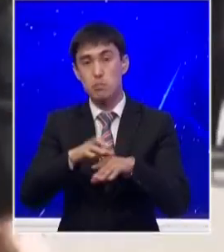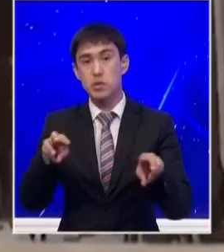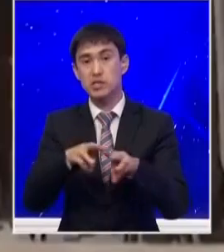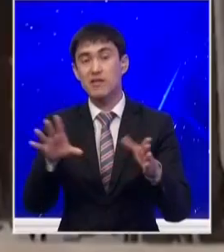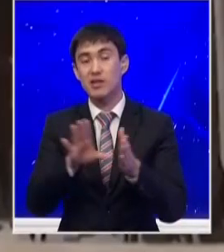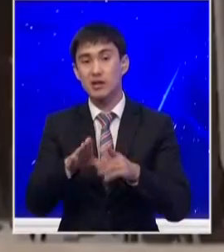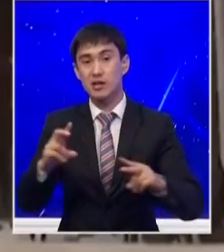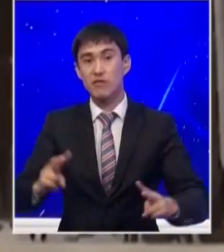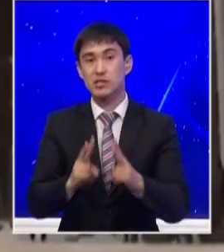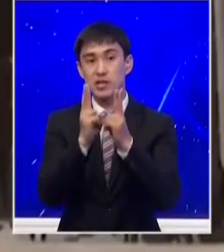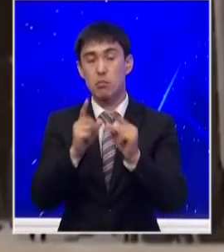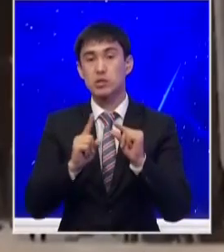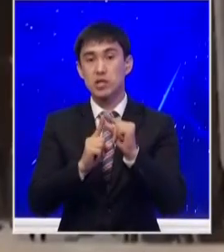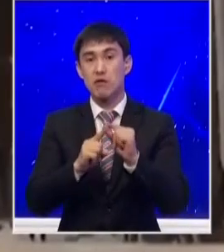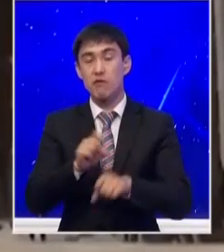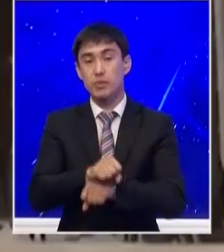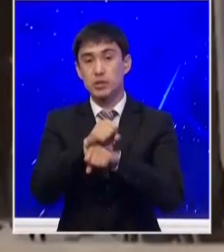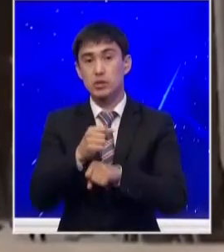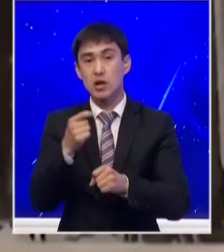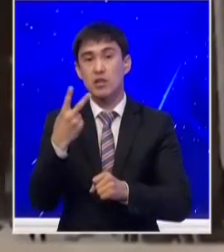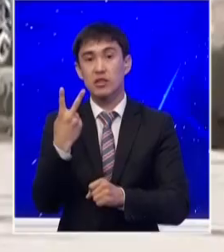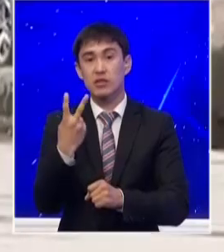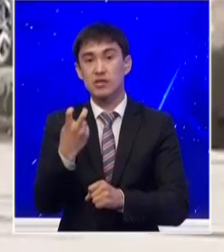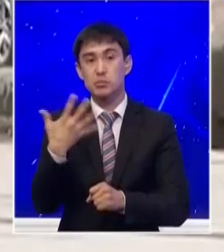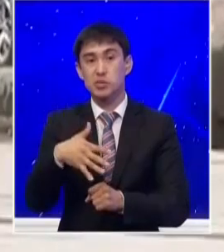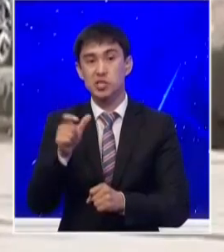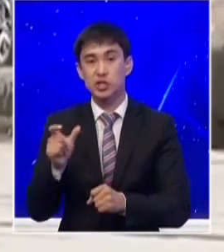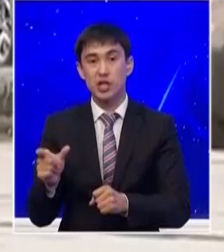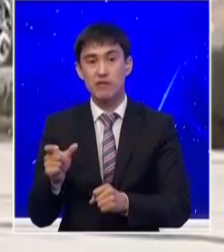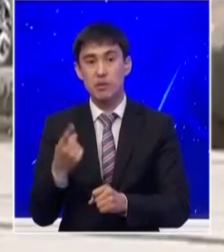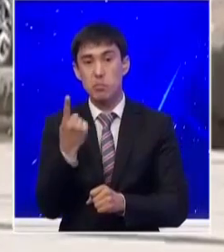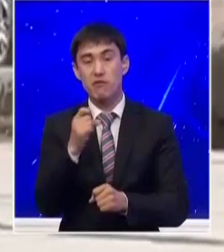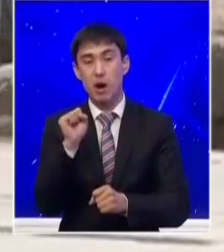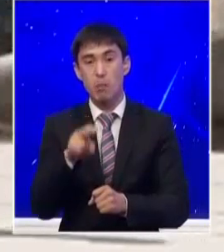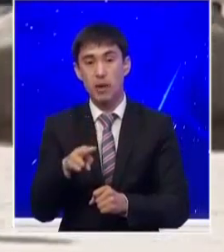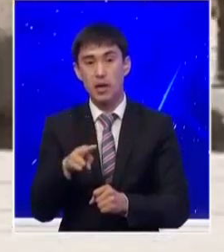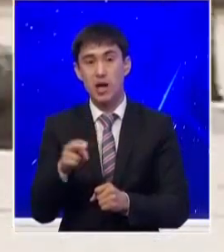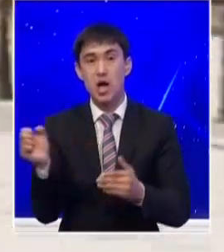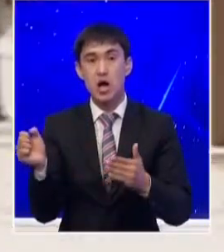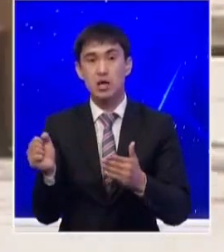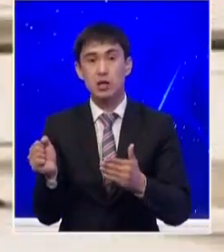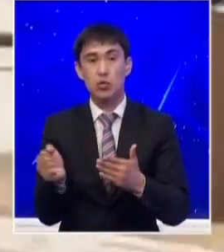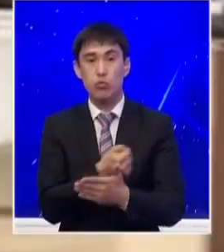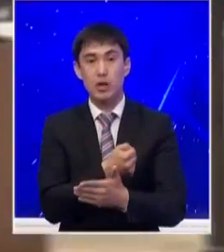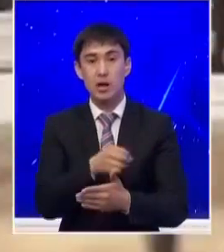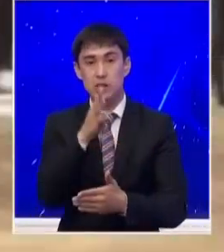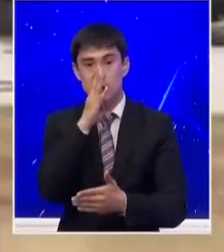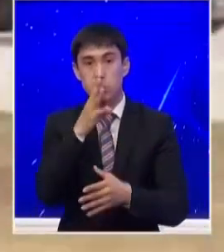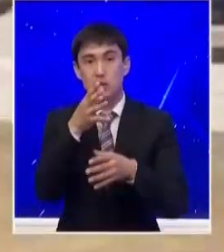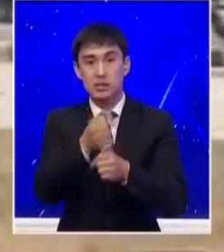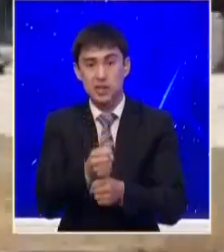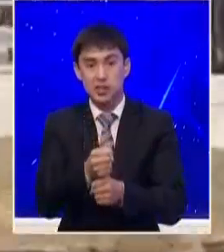энергетики в Астане по словам манифестантов около 250 человек 1 апреля лишили заработка попав под